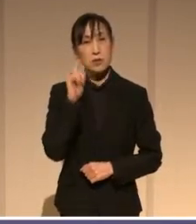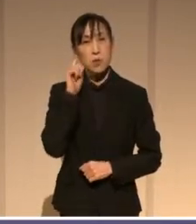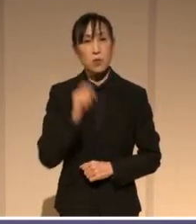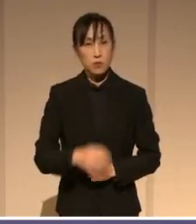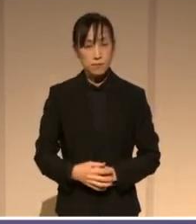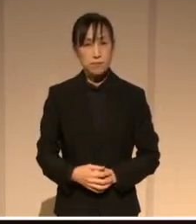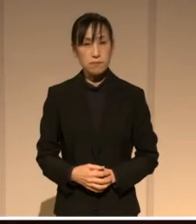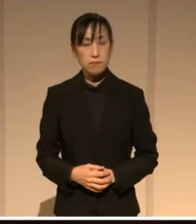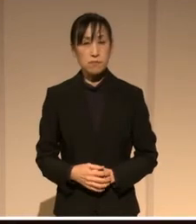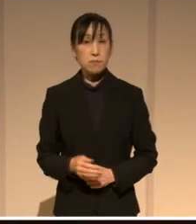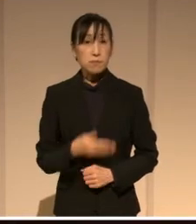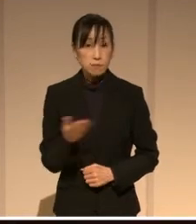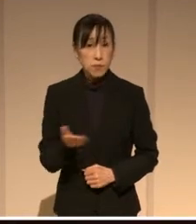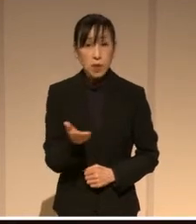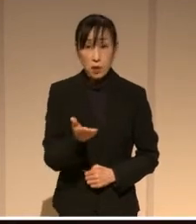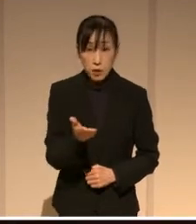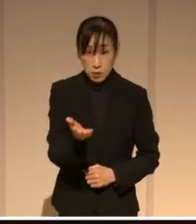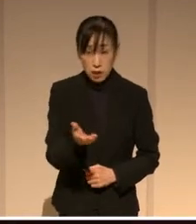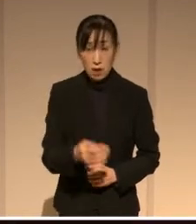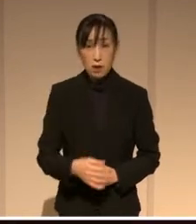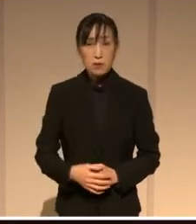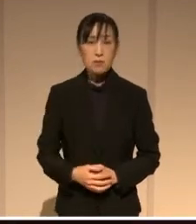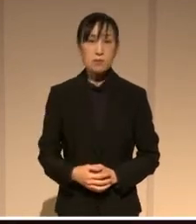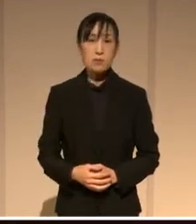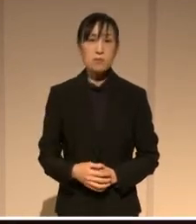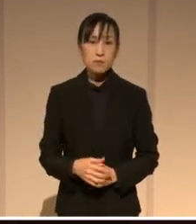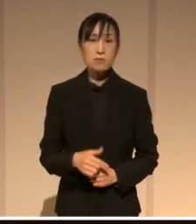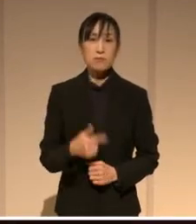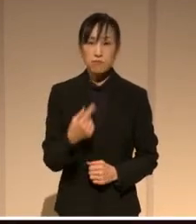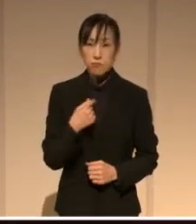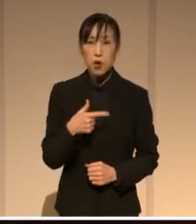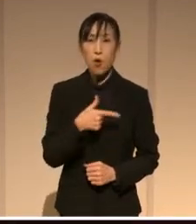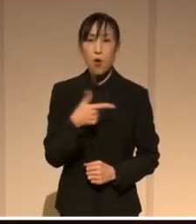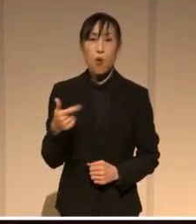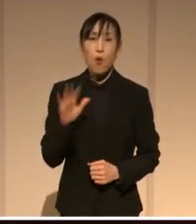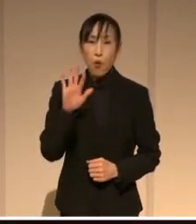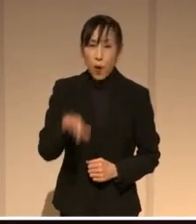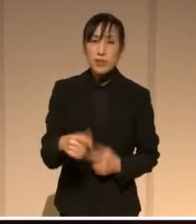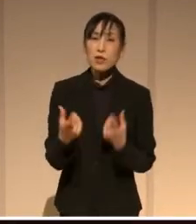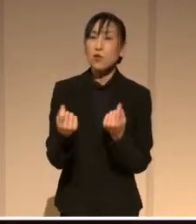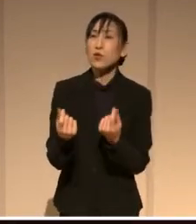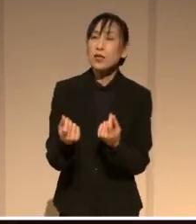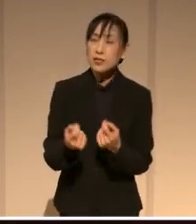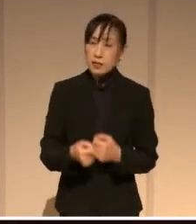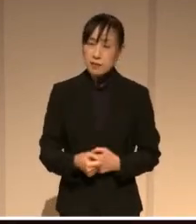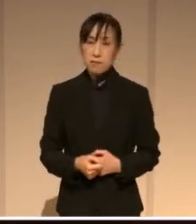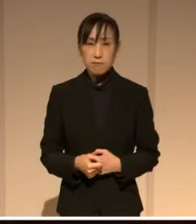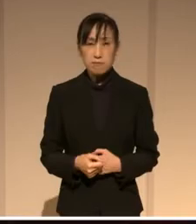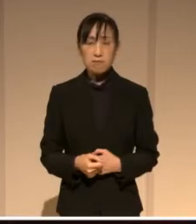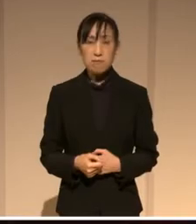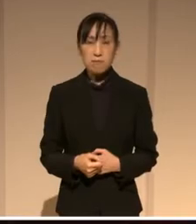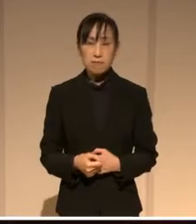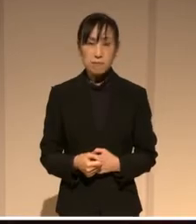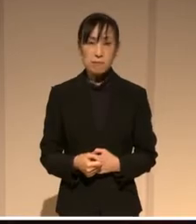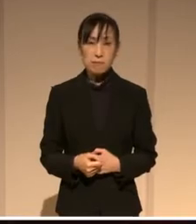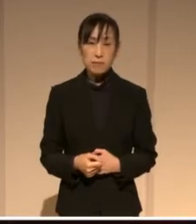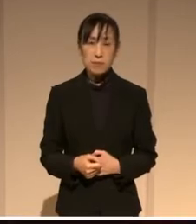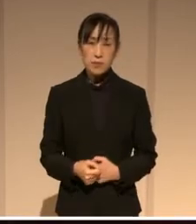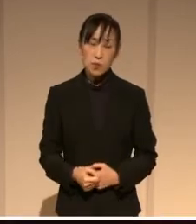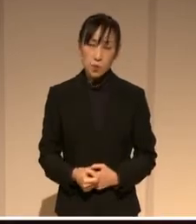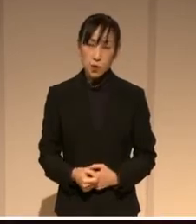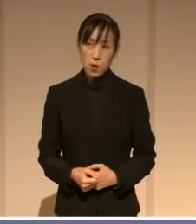さんはいかがですかお前さんと同じですねぇーたことも後々はやっぱり